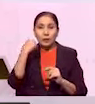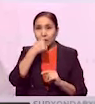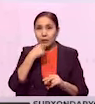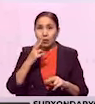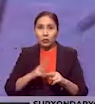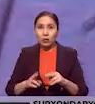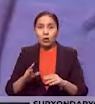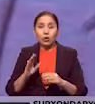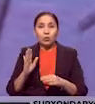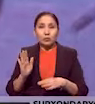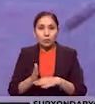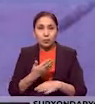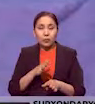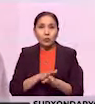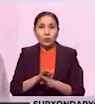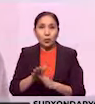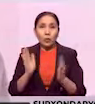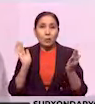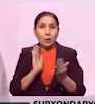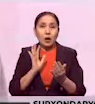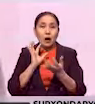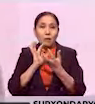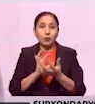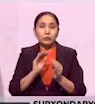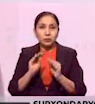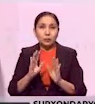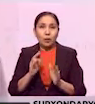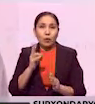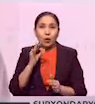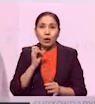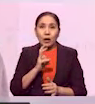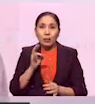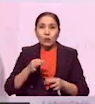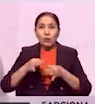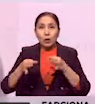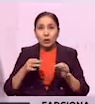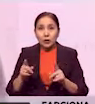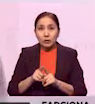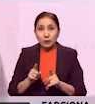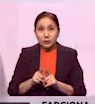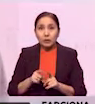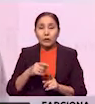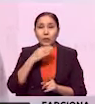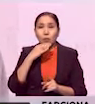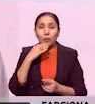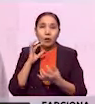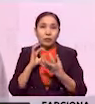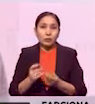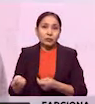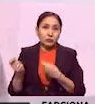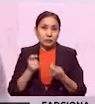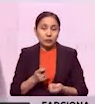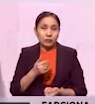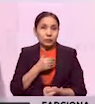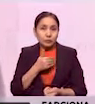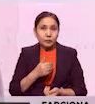deyin toliq mikroavtobus bilen kamırap alamız. Qoraqalpog'iston Respublikası hem valayatlarga 1000 dana avtobus alıp kelu nazarda